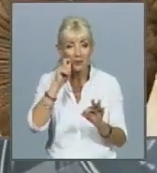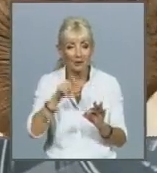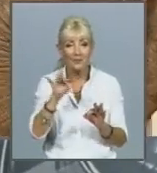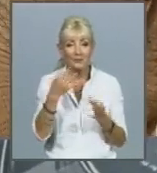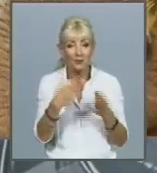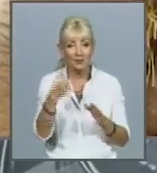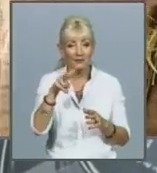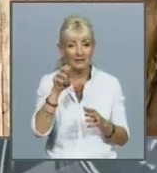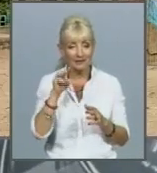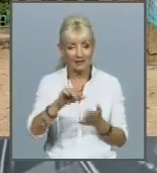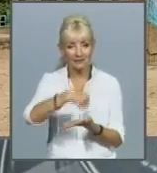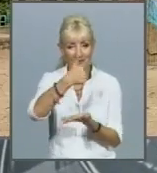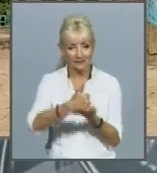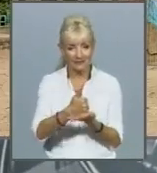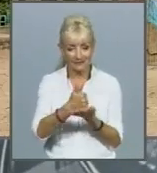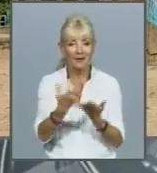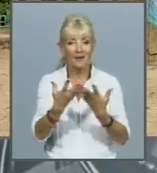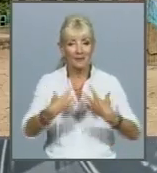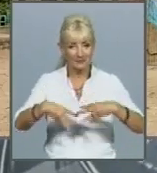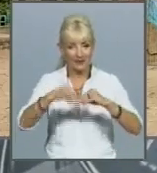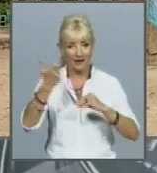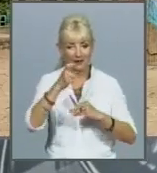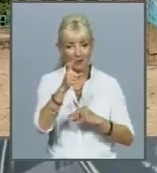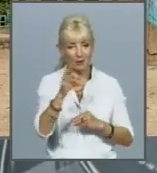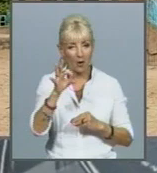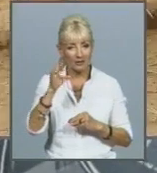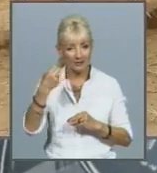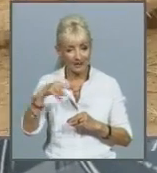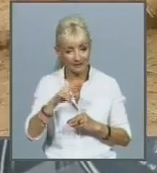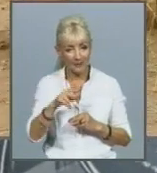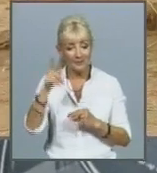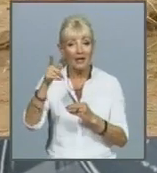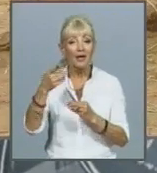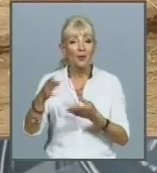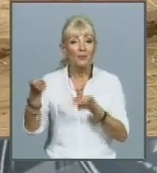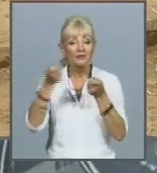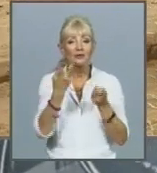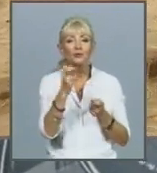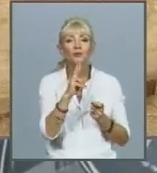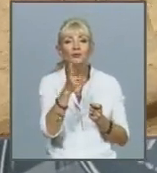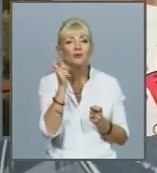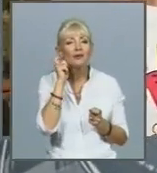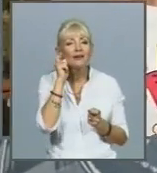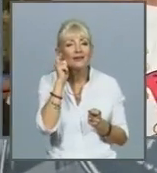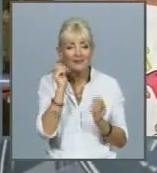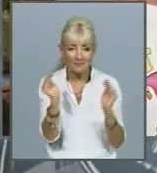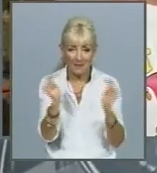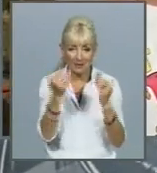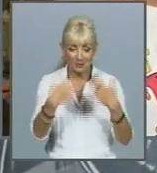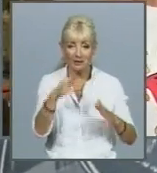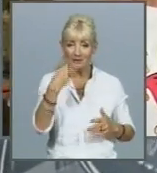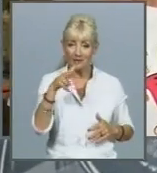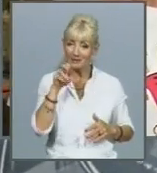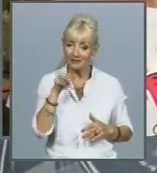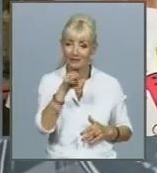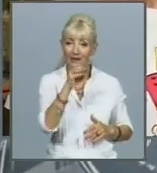десятиліть очолює родину харківського зоосаду. Тритонник до першої столиці прибула ще дворічним слоненям. Вже 20 років